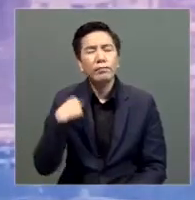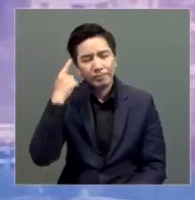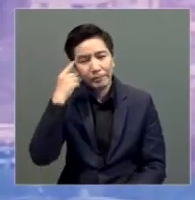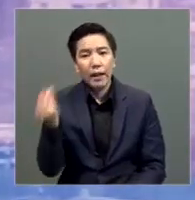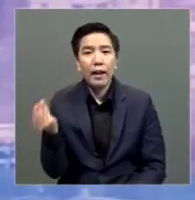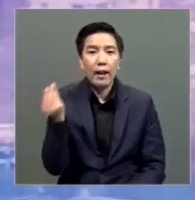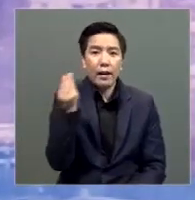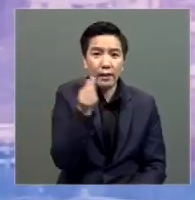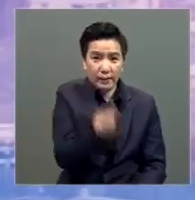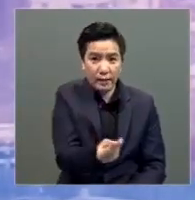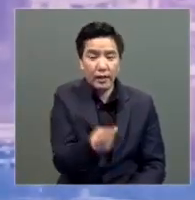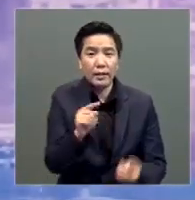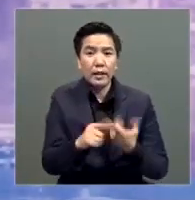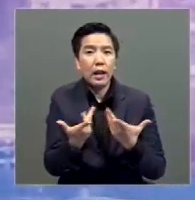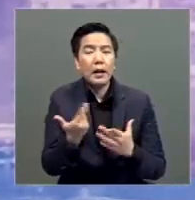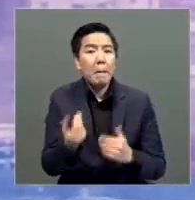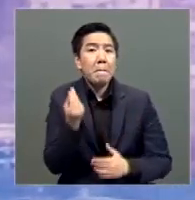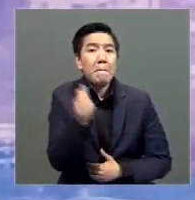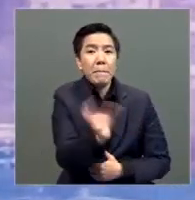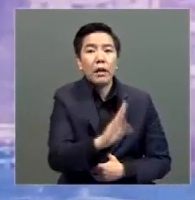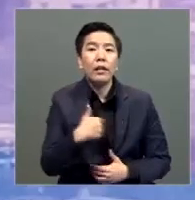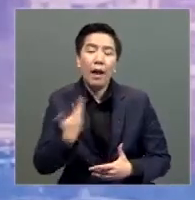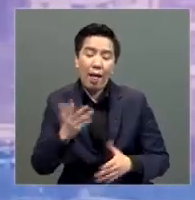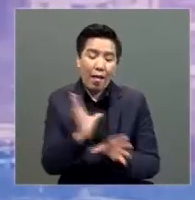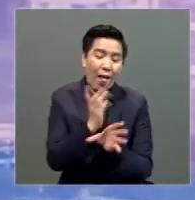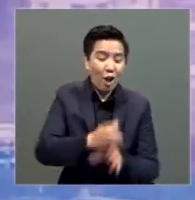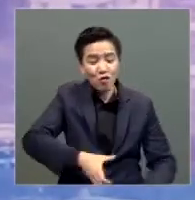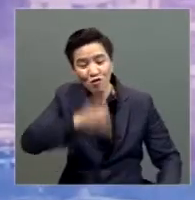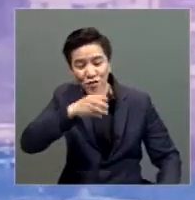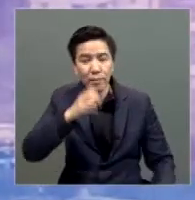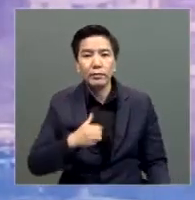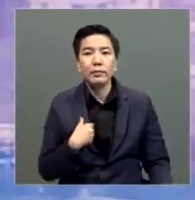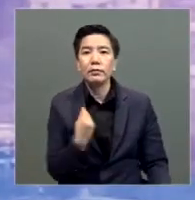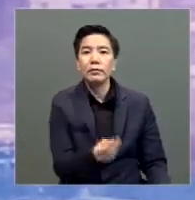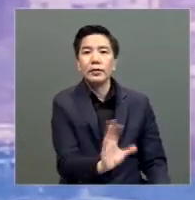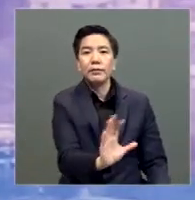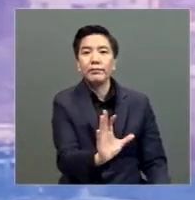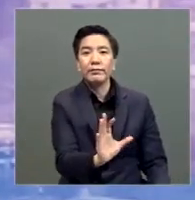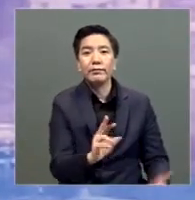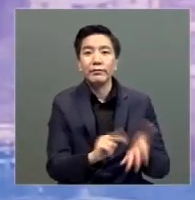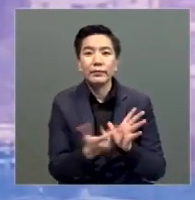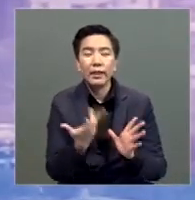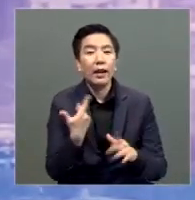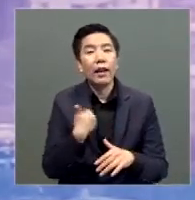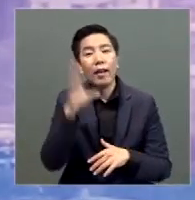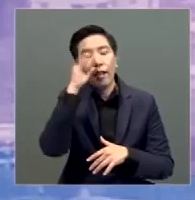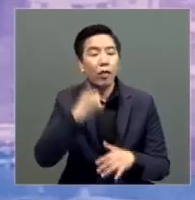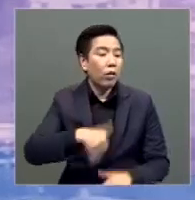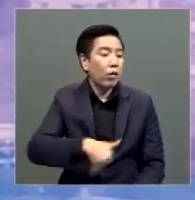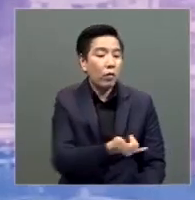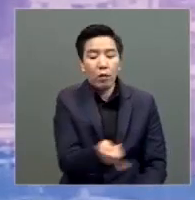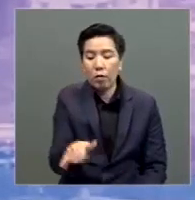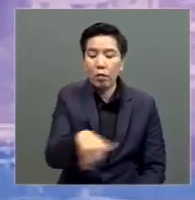ตเขาจะไม่อนุญาตก็ประเภทเดินกอดขวดเหล้าอยู่เนี่ยหรือออกมาเตร่